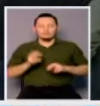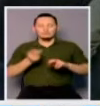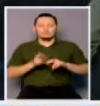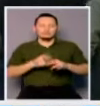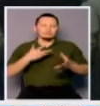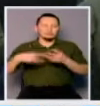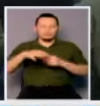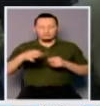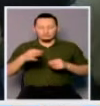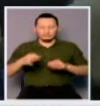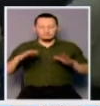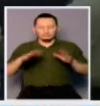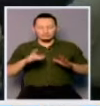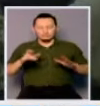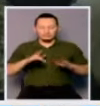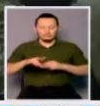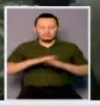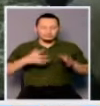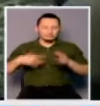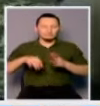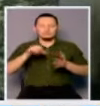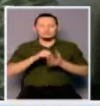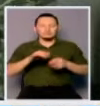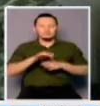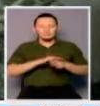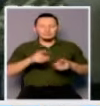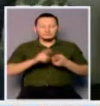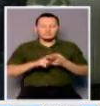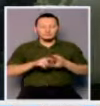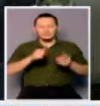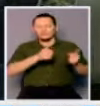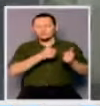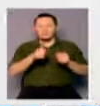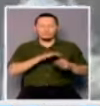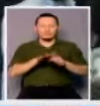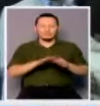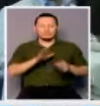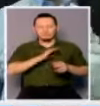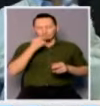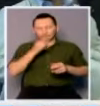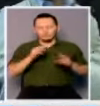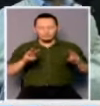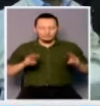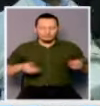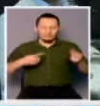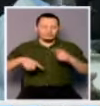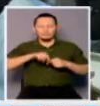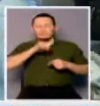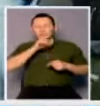біздің облыстың азаматтарына, біздің халыққа жақсылыға келсін. Біздің президентіміздің